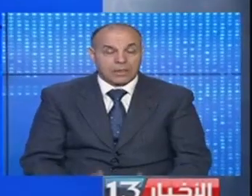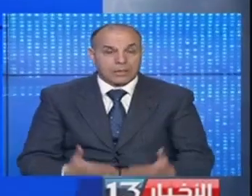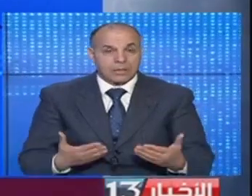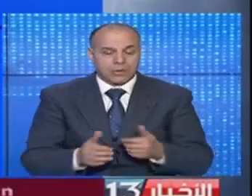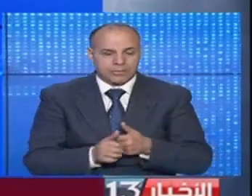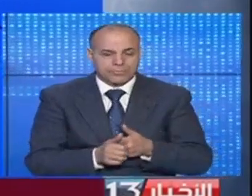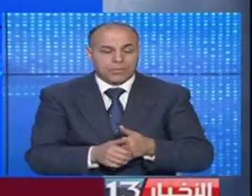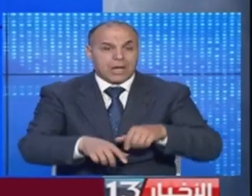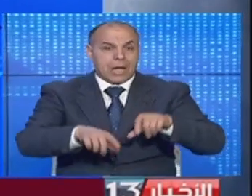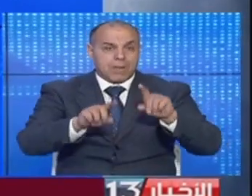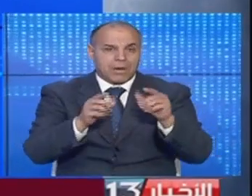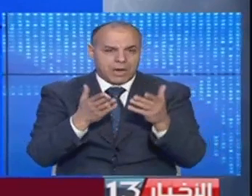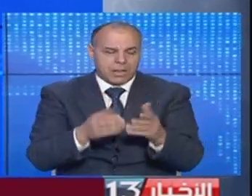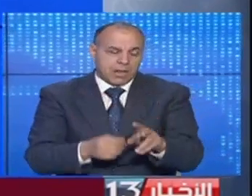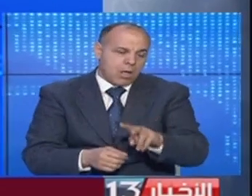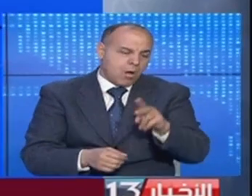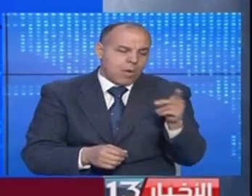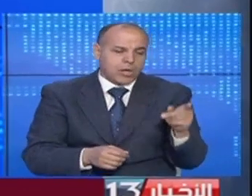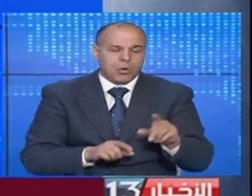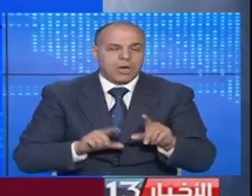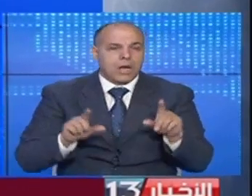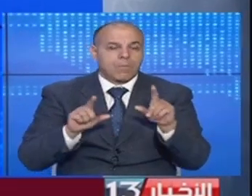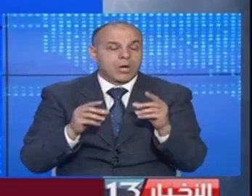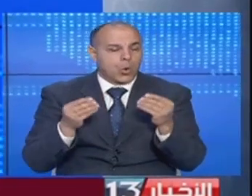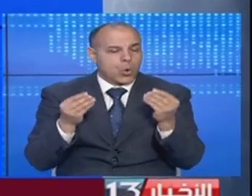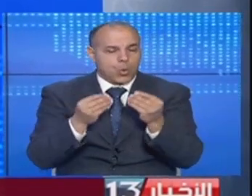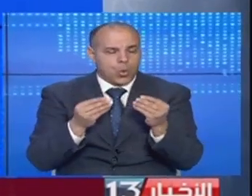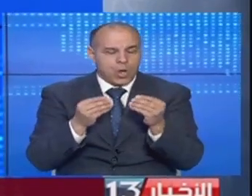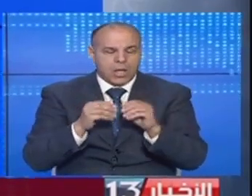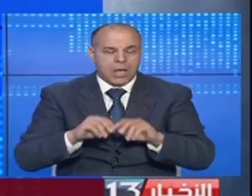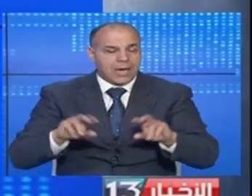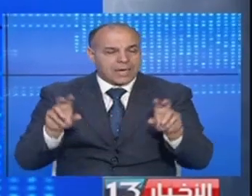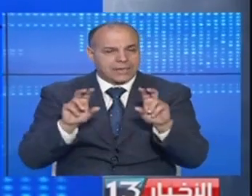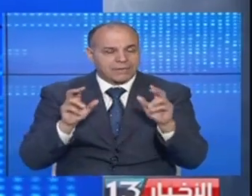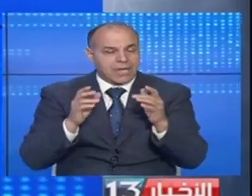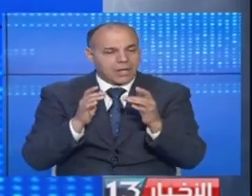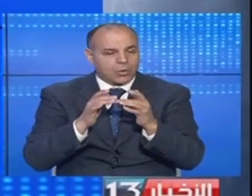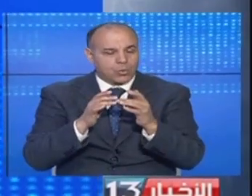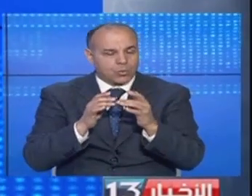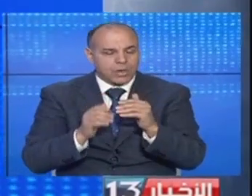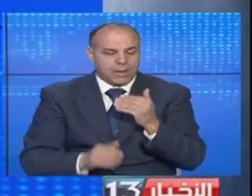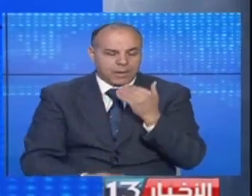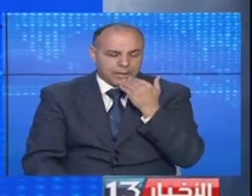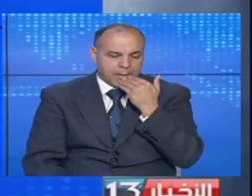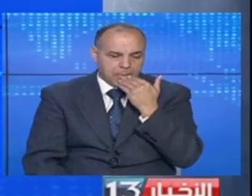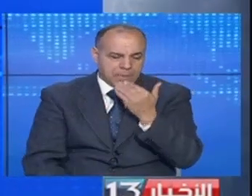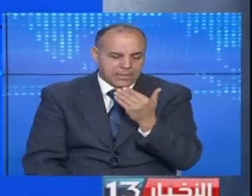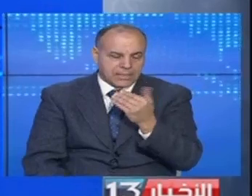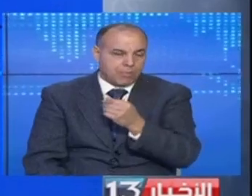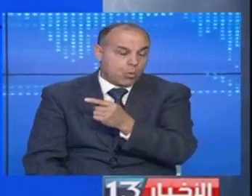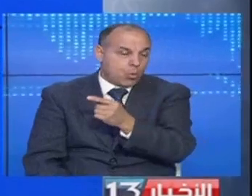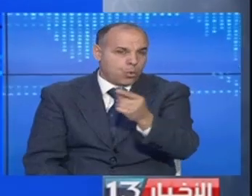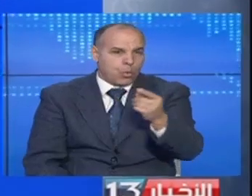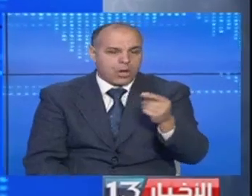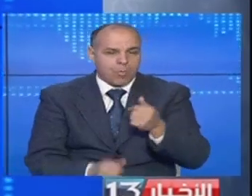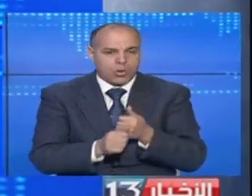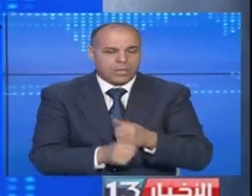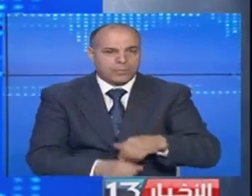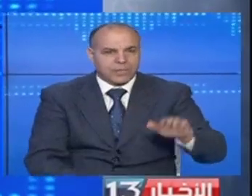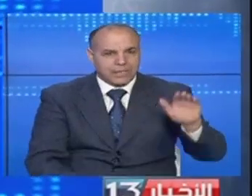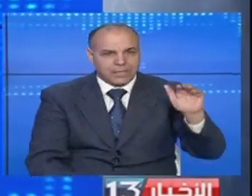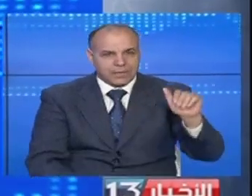وبامكانكم متابعينا متابعه هذه النشره وغيرها من الاخبار على بوابه التلفزه التونسيه شكرا على المتابعه الى